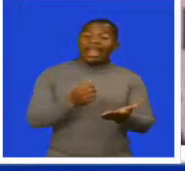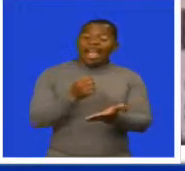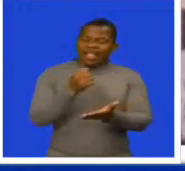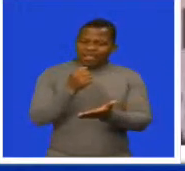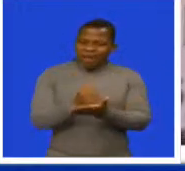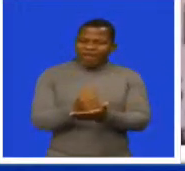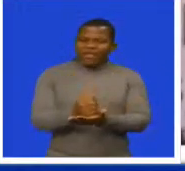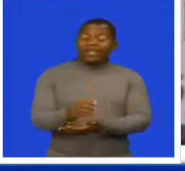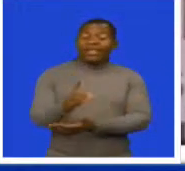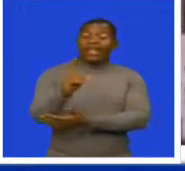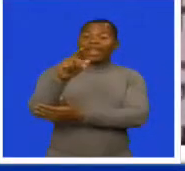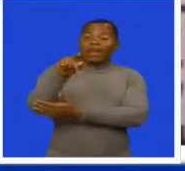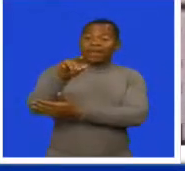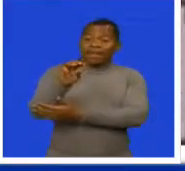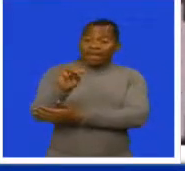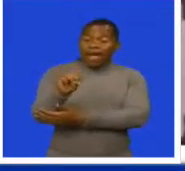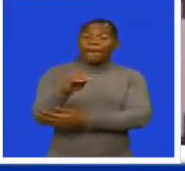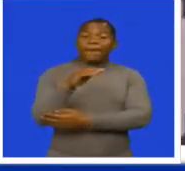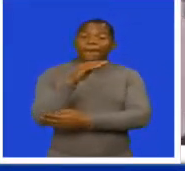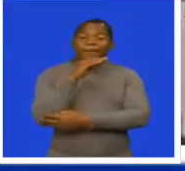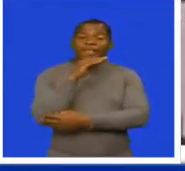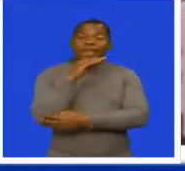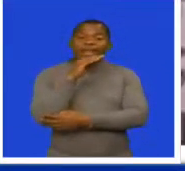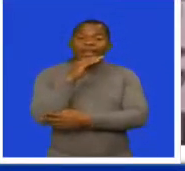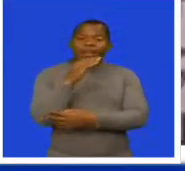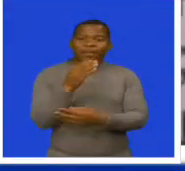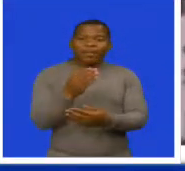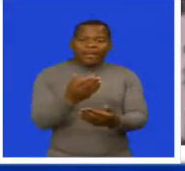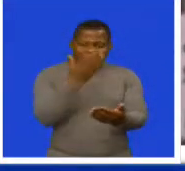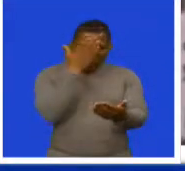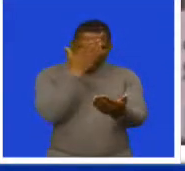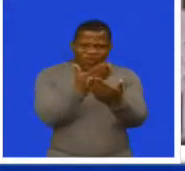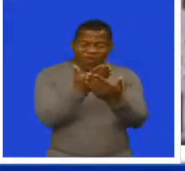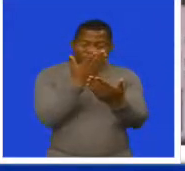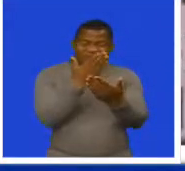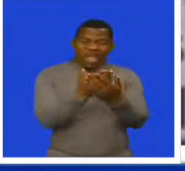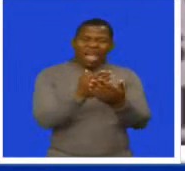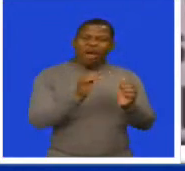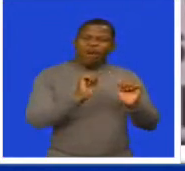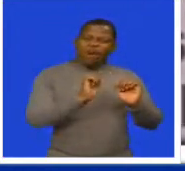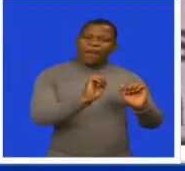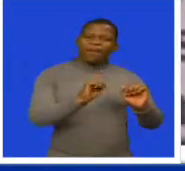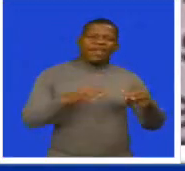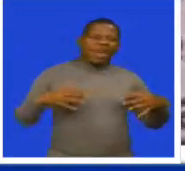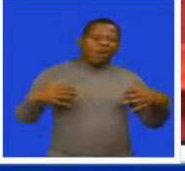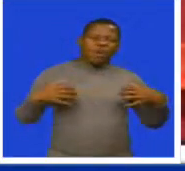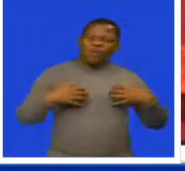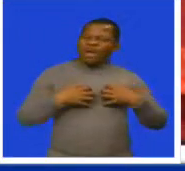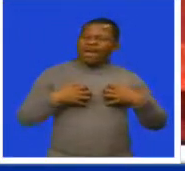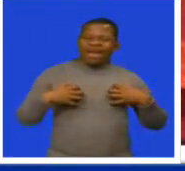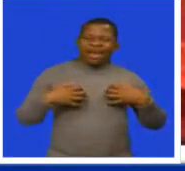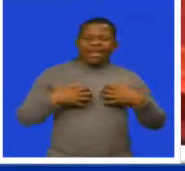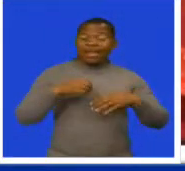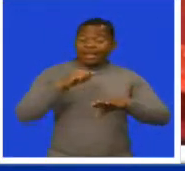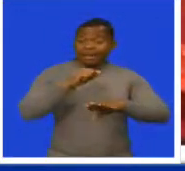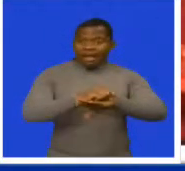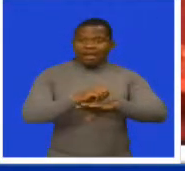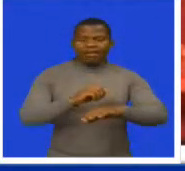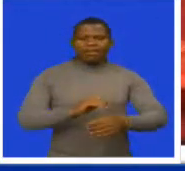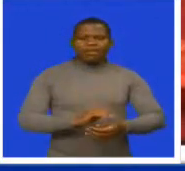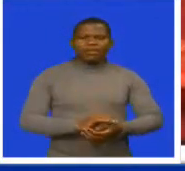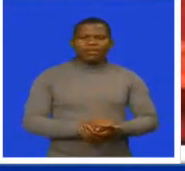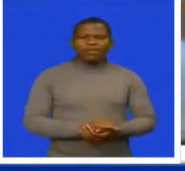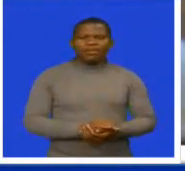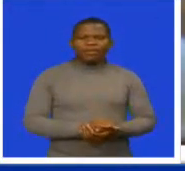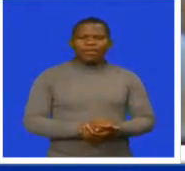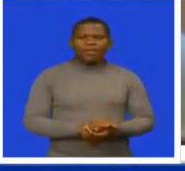bedeka. Loko-ke kuyasihlupha thine kakhulu ngiko-ke sikhona lapha namhla. Umcondzisi wakaPishak